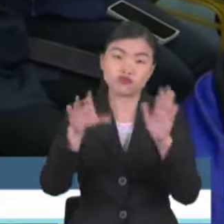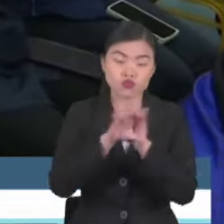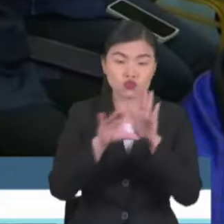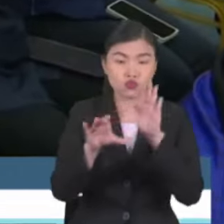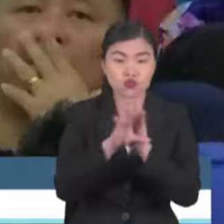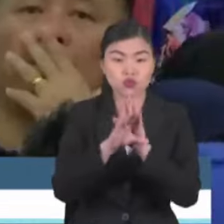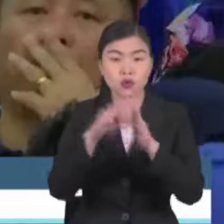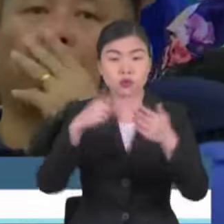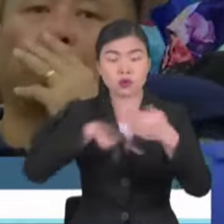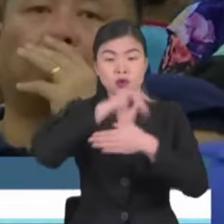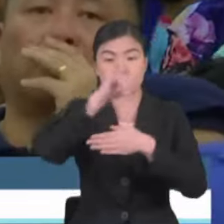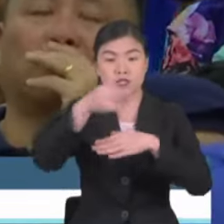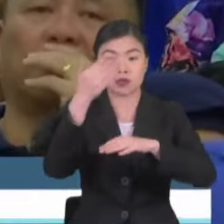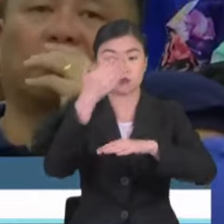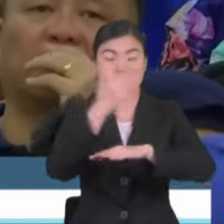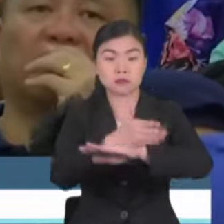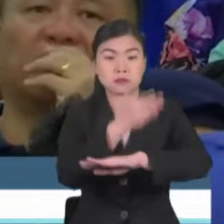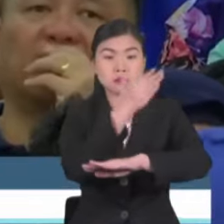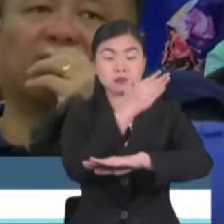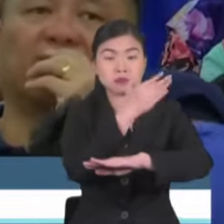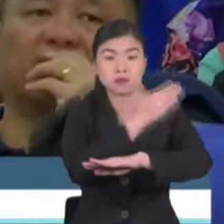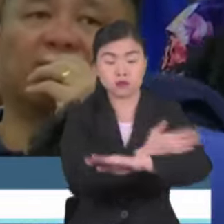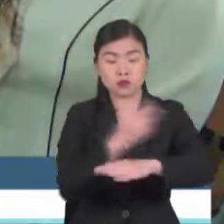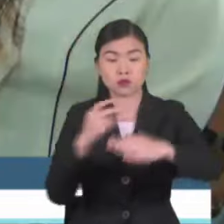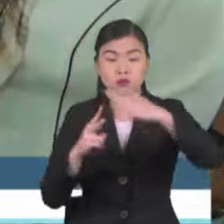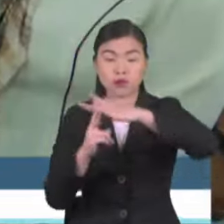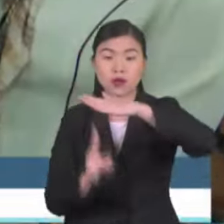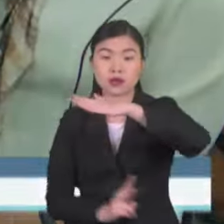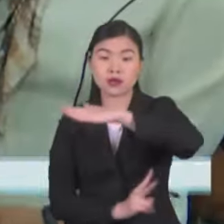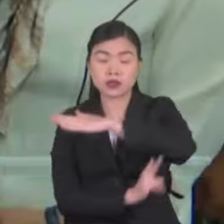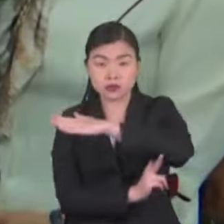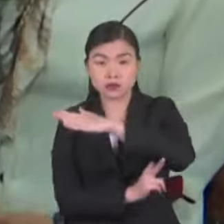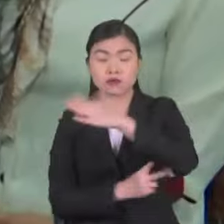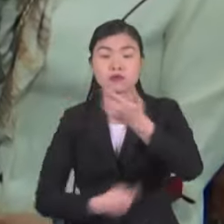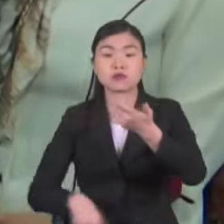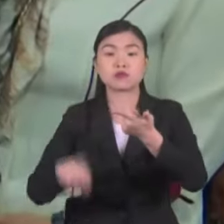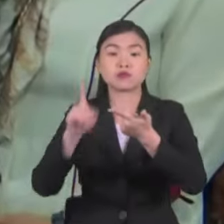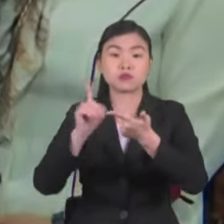taraf jambatan Patau-Patau 1 dan